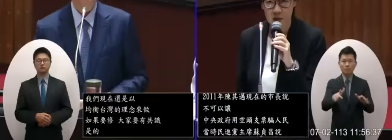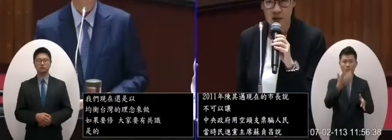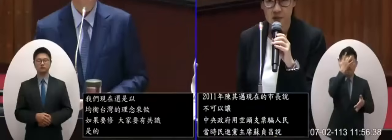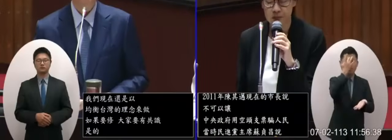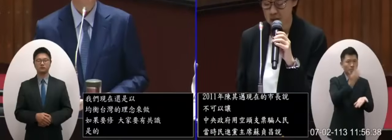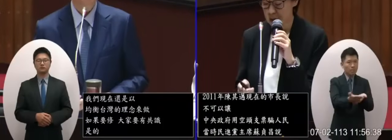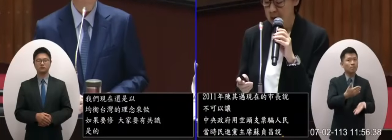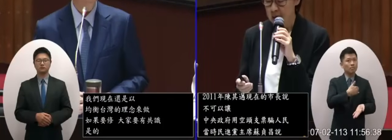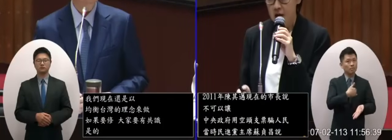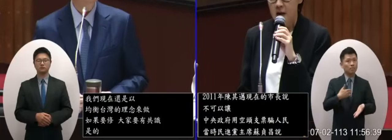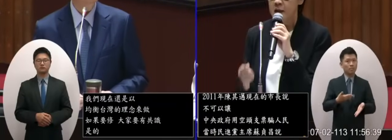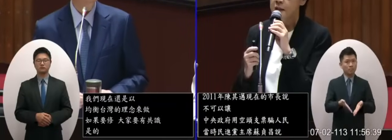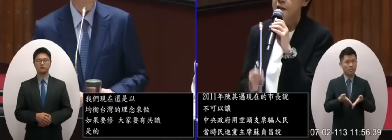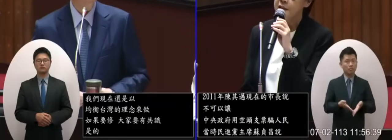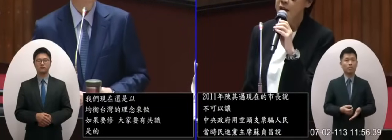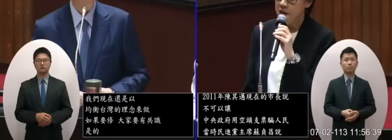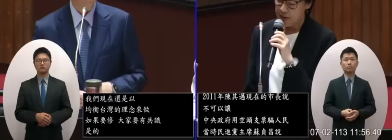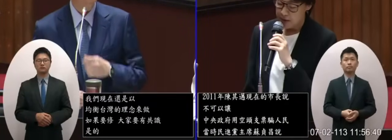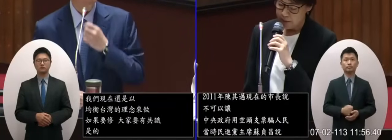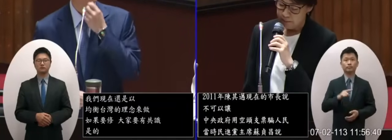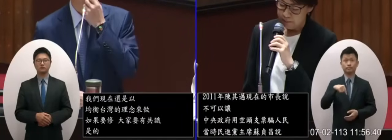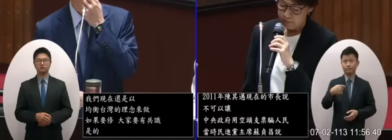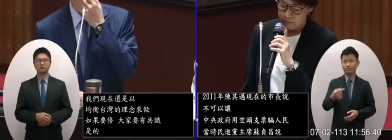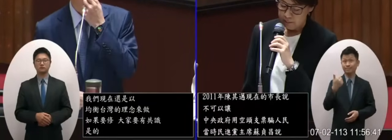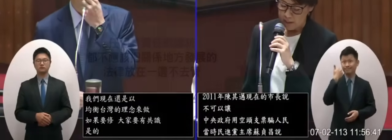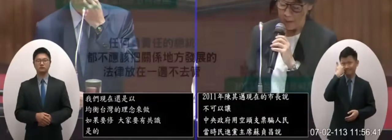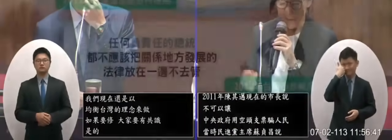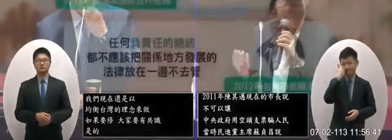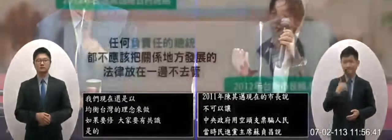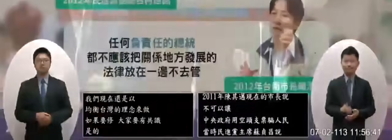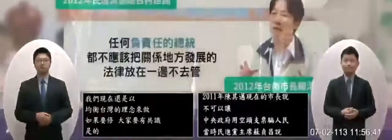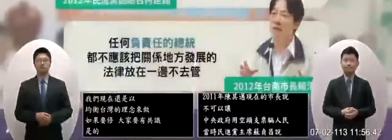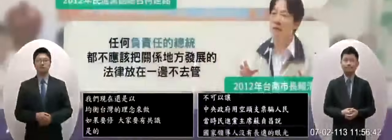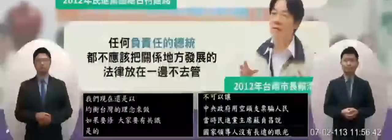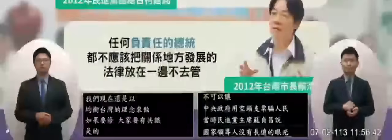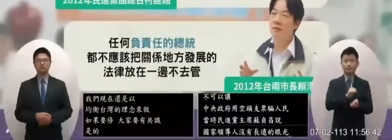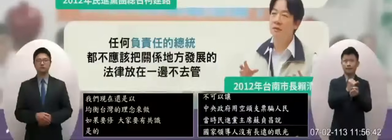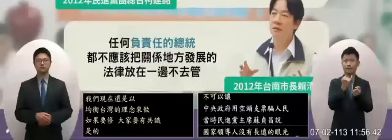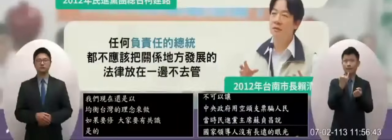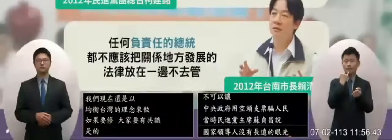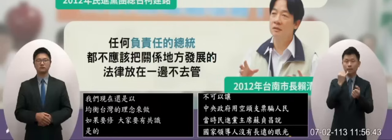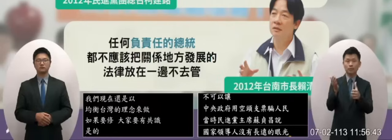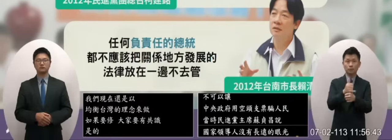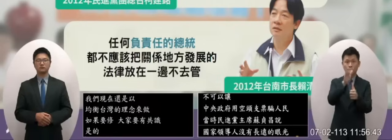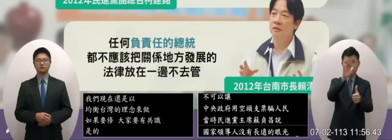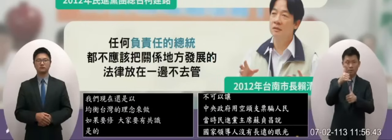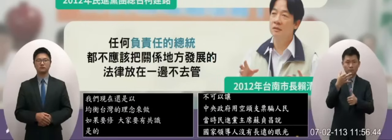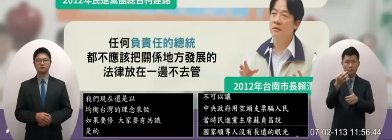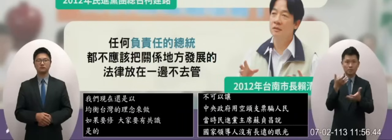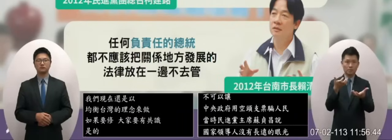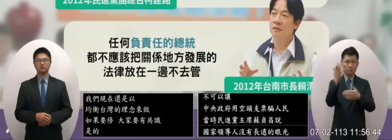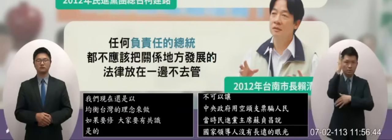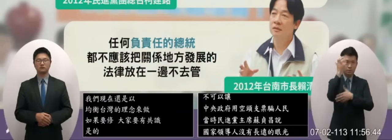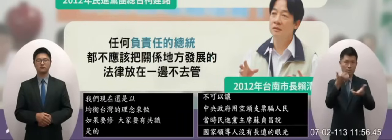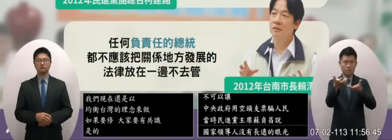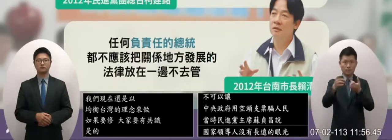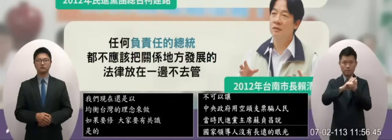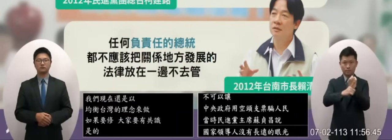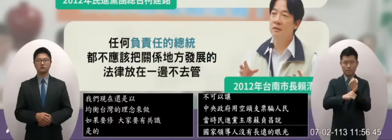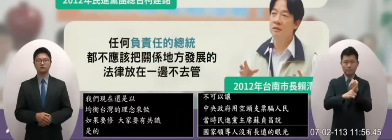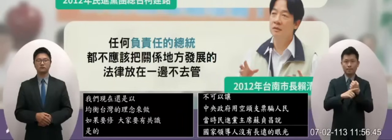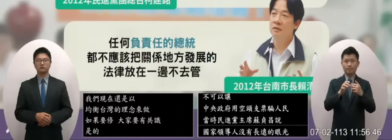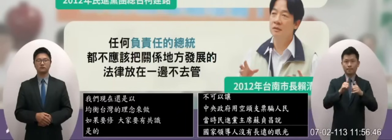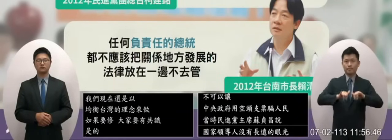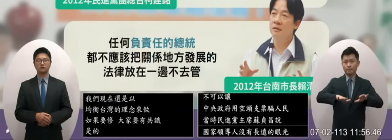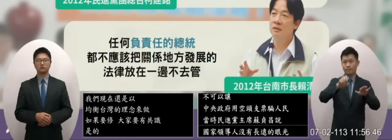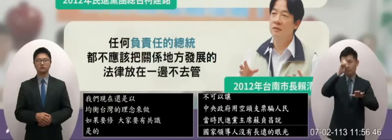前问题的能力。下一个是柯建铭总召，财划法是立法院党团永远